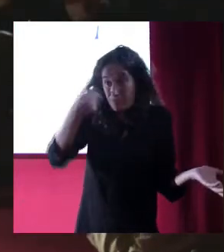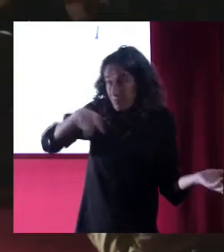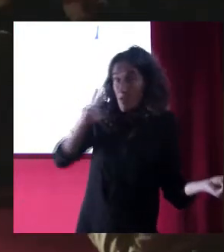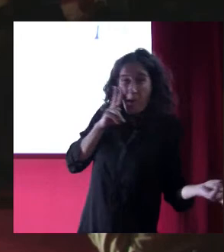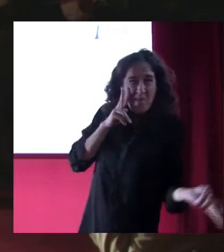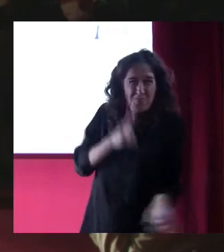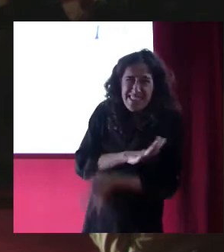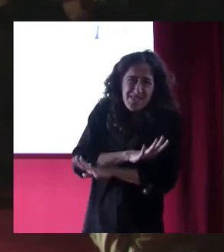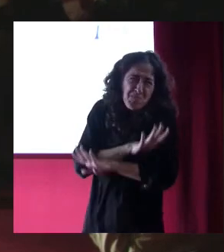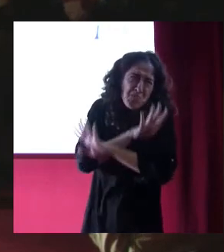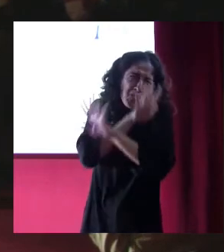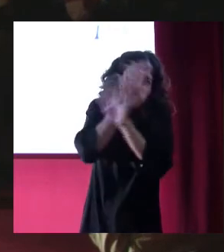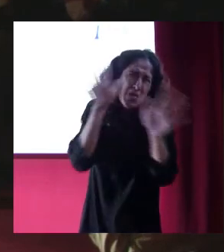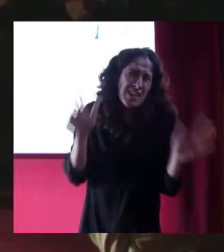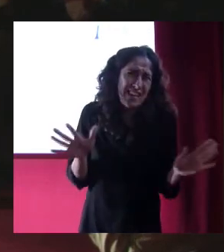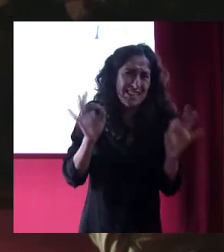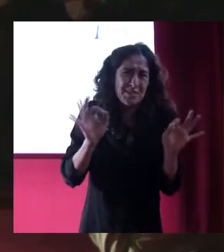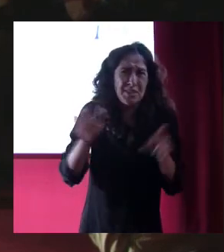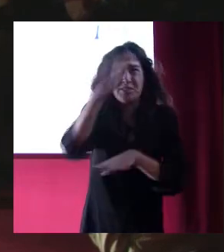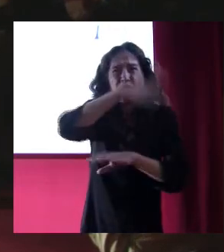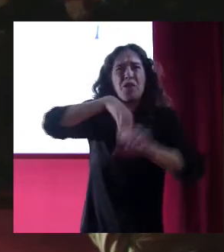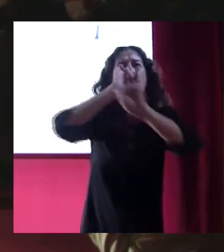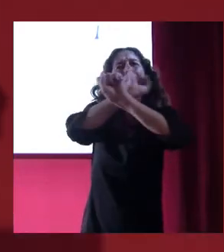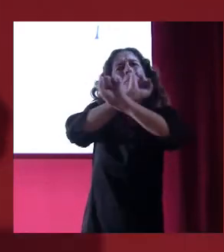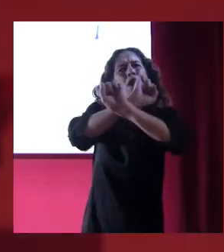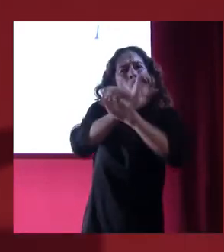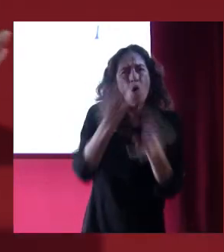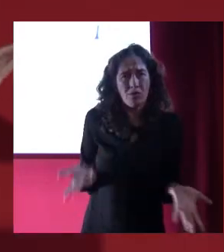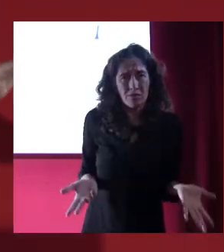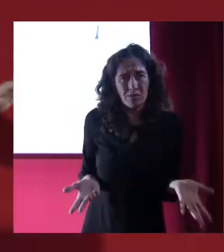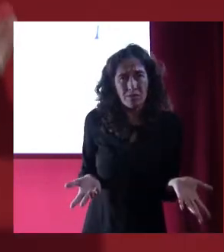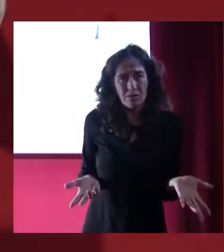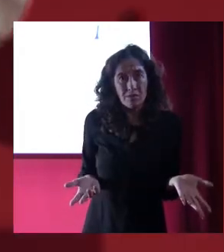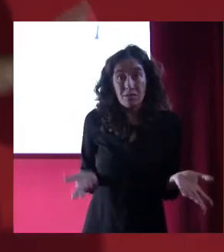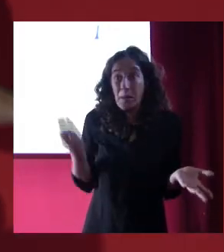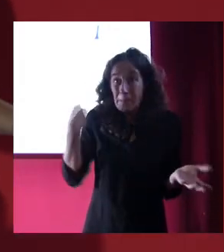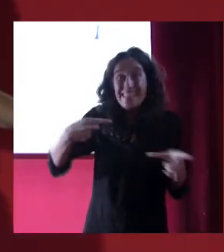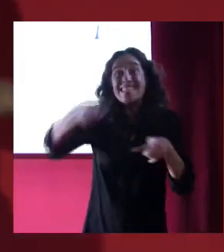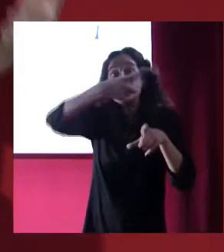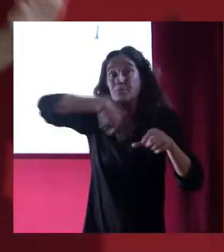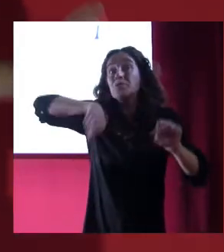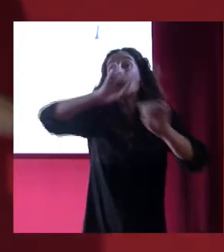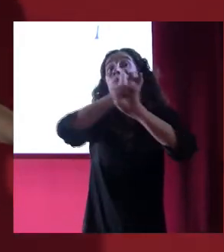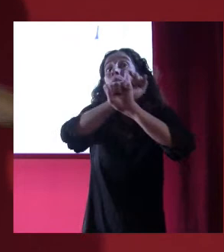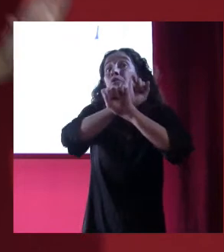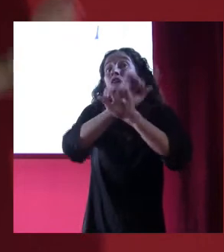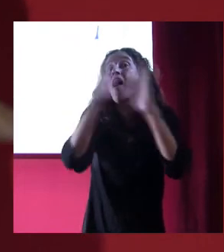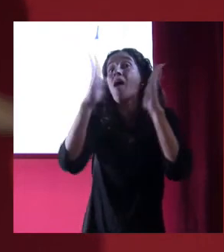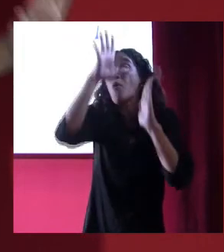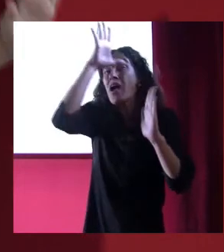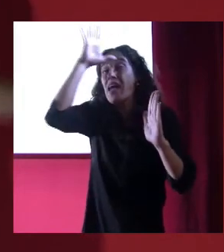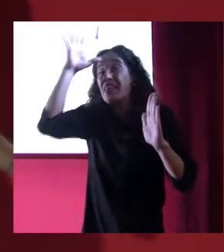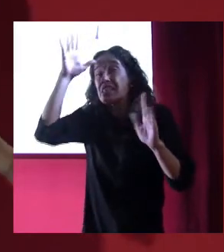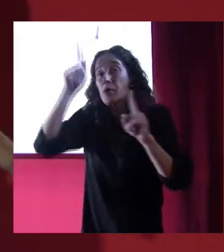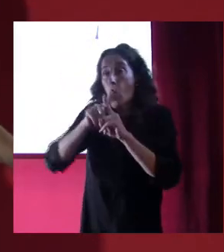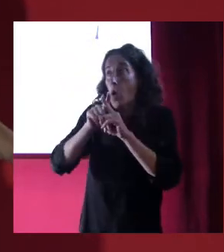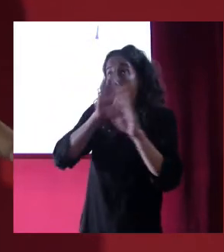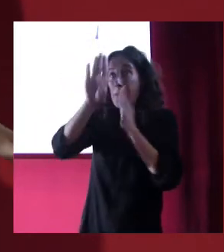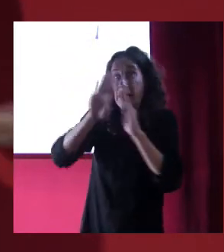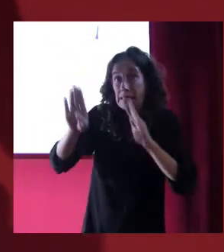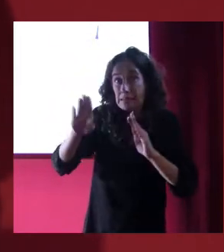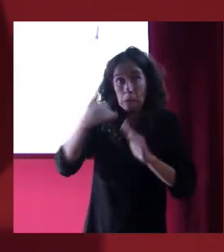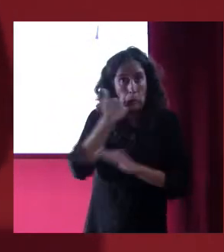Ho hem vist, per exemple, a la superilla del Poblenou. Per cert, implantada durant un estiu d'esquenes als